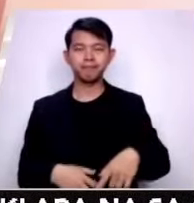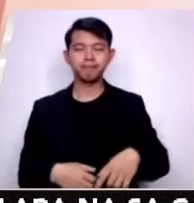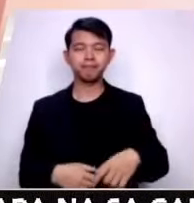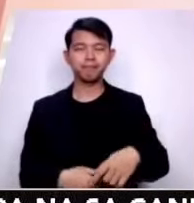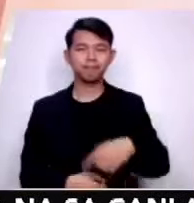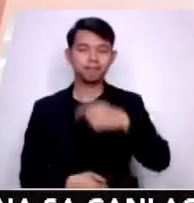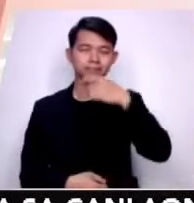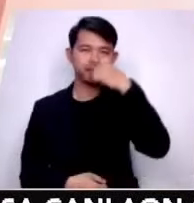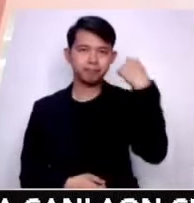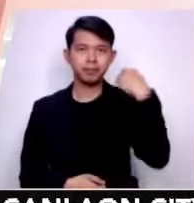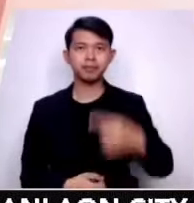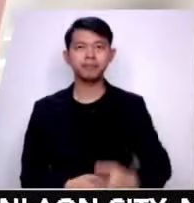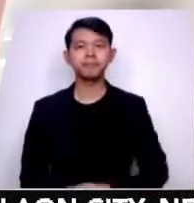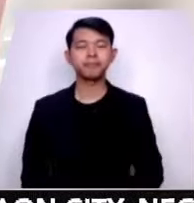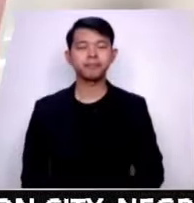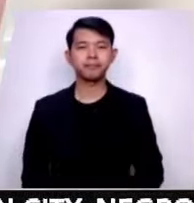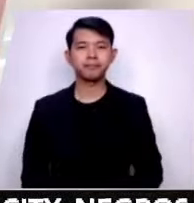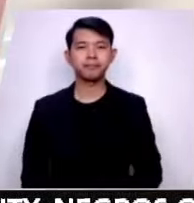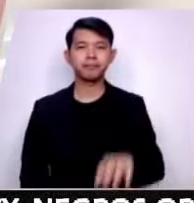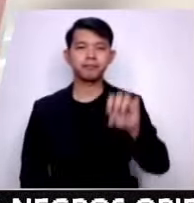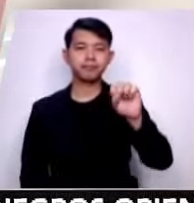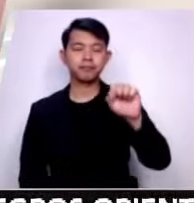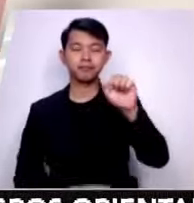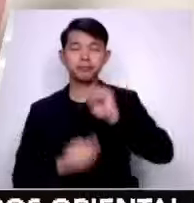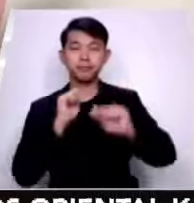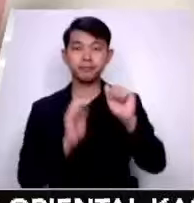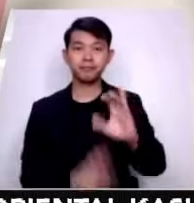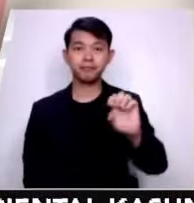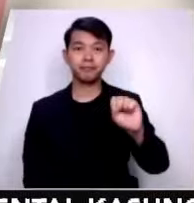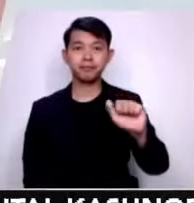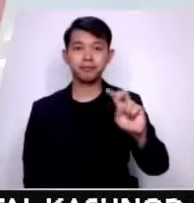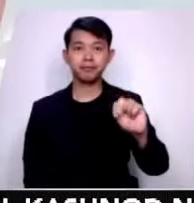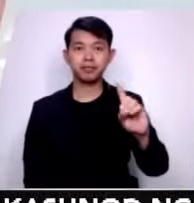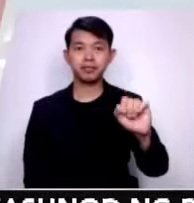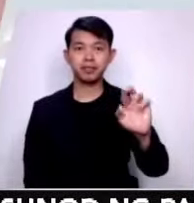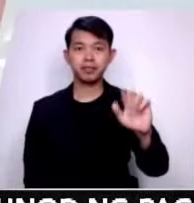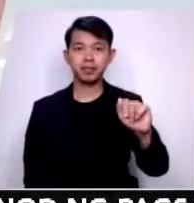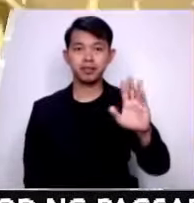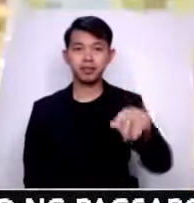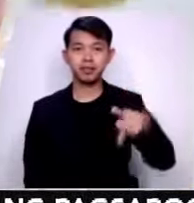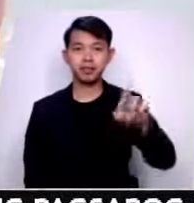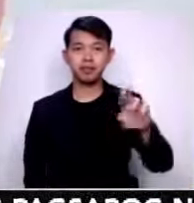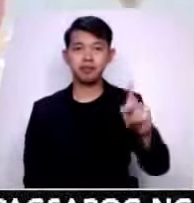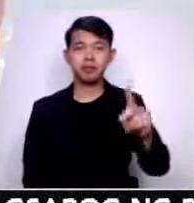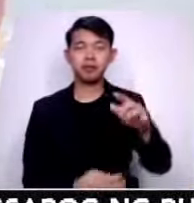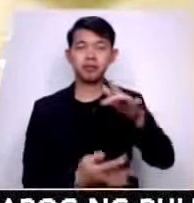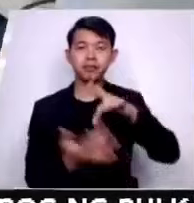Sandara Park na masyal sa Bohol, kasama ang Cinderella and the Four Night Star na si Jung Il-woo.